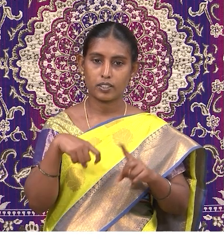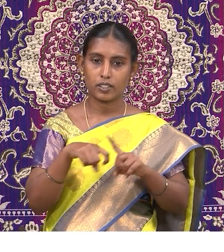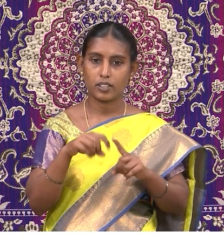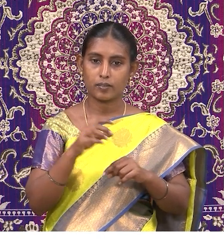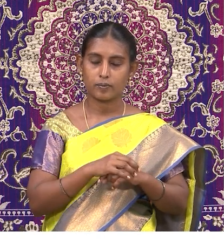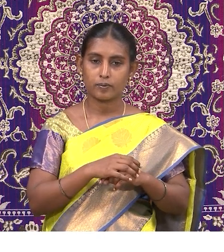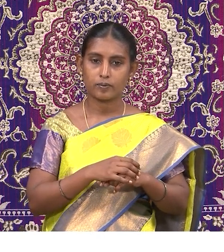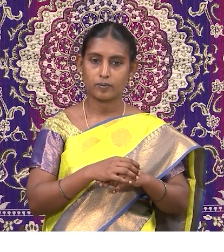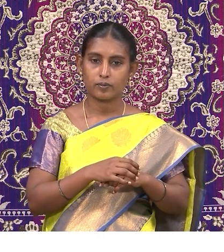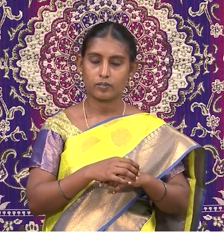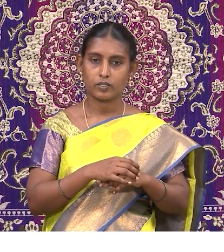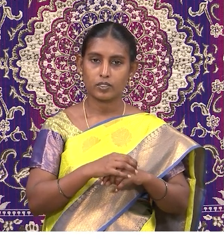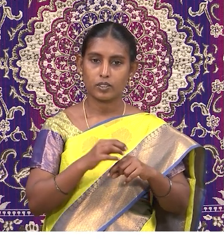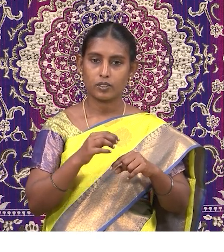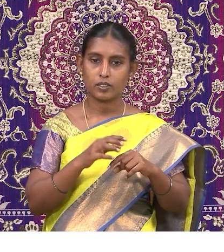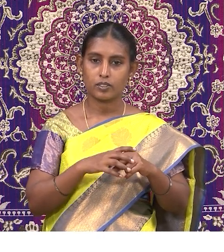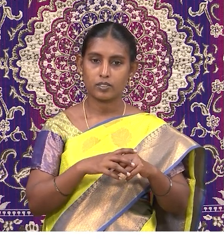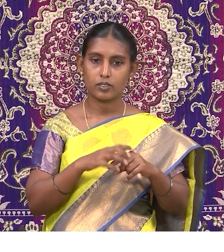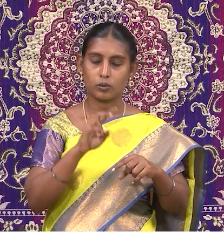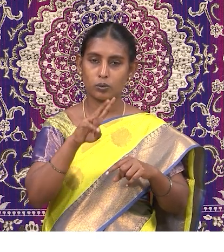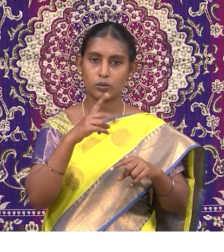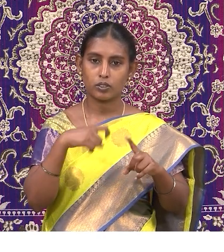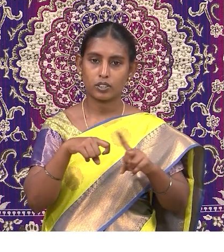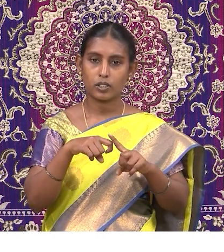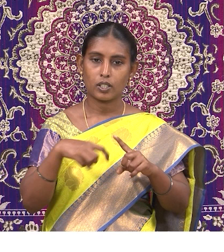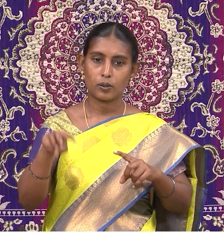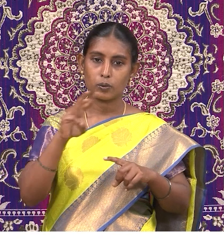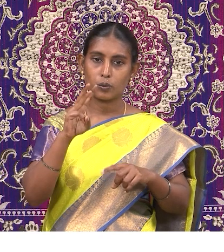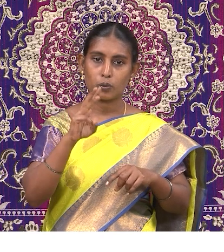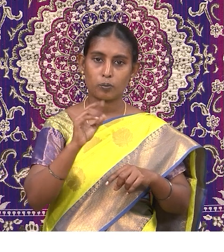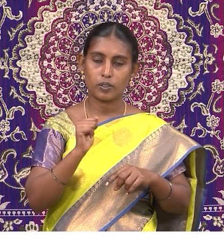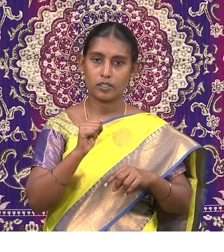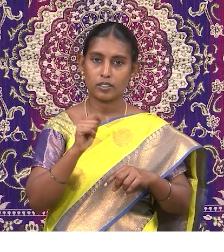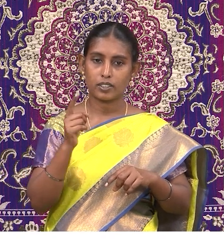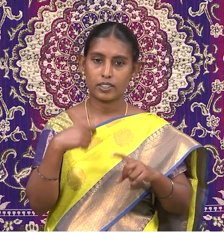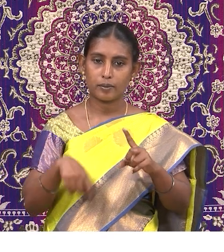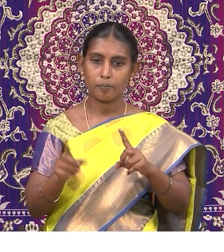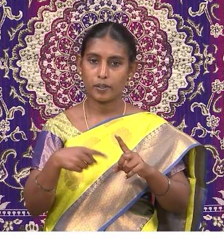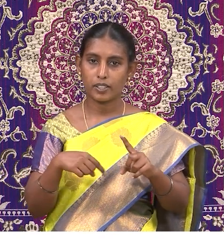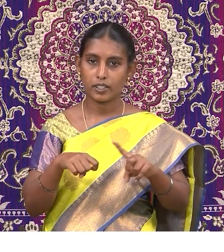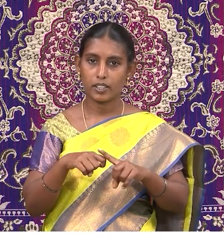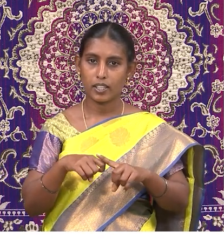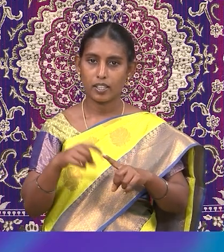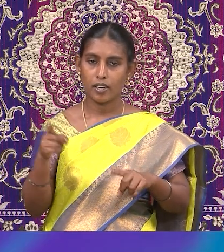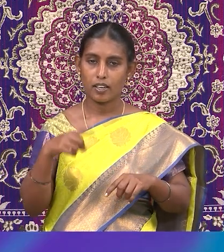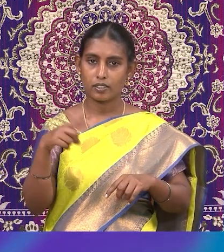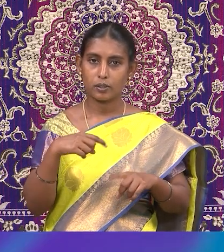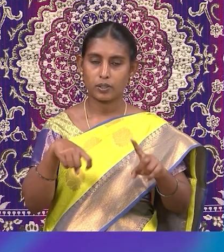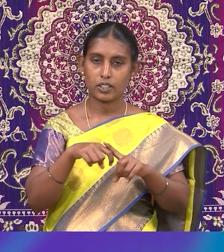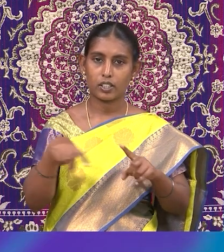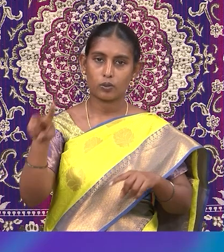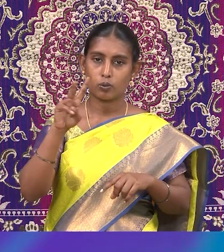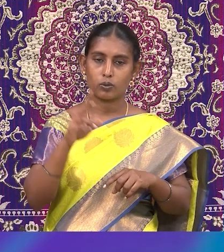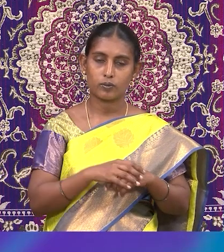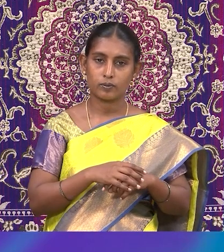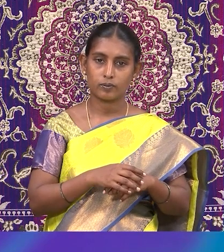அப்போ ப்ளஸ் டூ கே க்யூப் பை கே என்னென்ன உங்களுக்கு? அந்த கே க்யூபும் கேவும் கேன்சல் ஆச்சுன்னா கே ஸ்கொயர். அப்போ சி பை